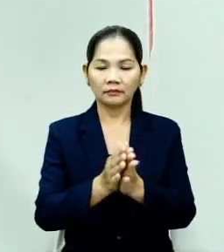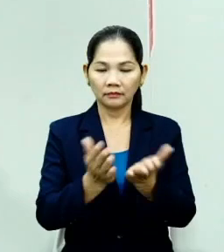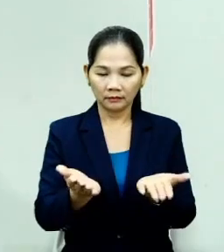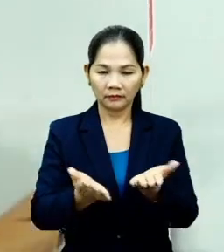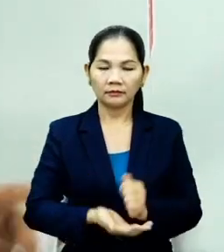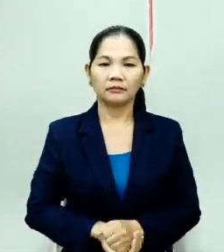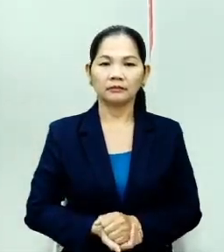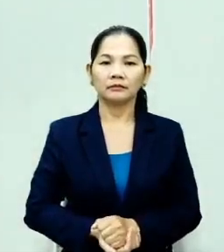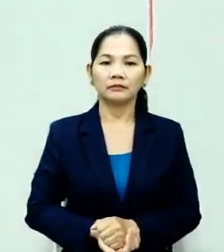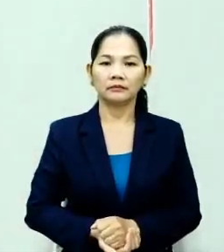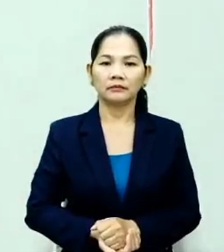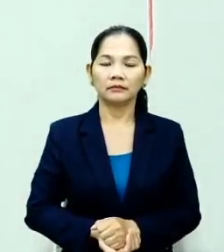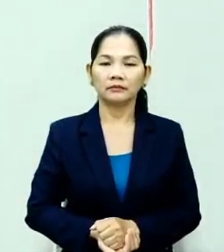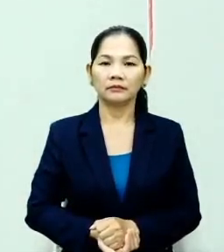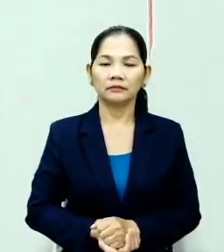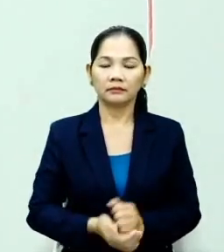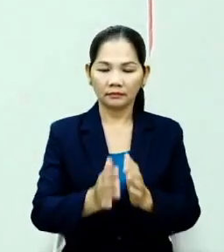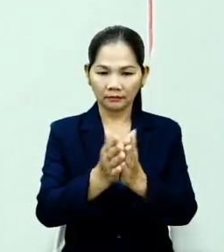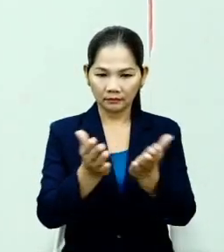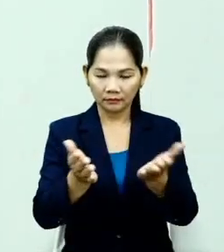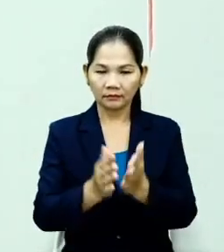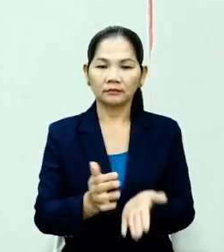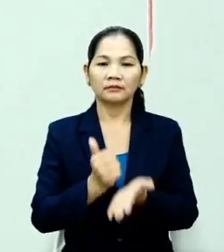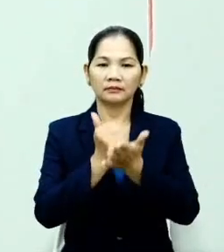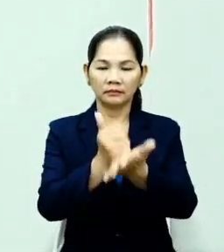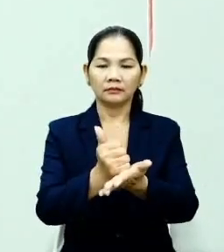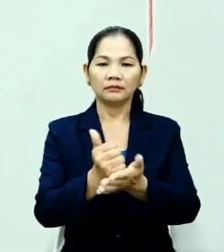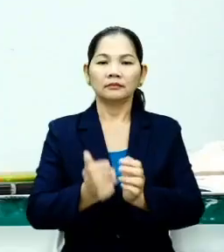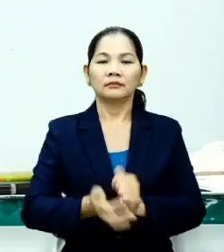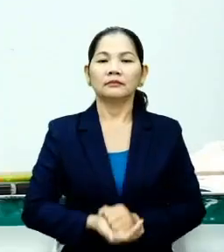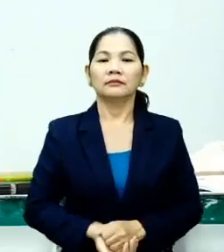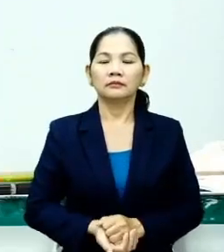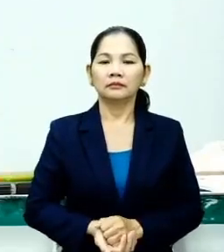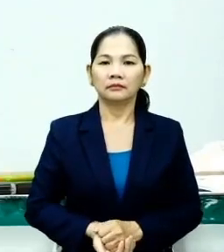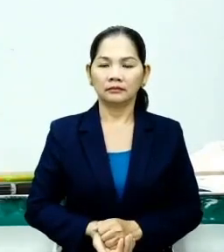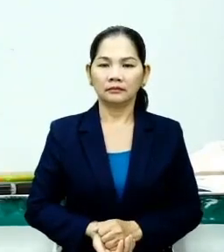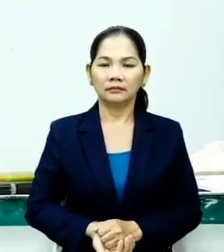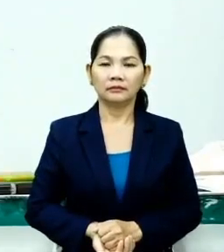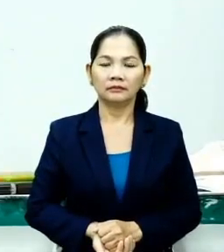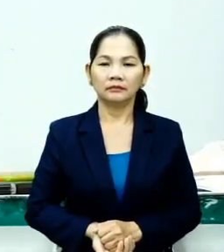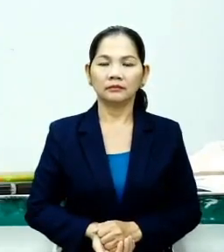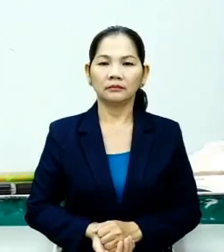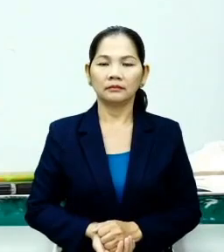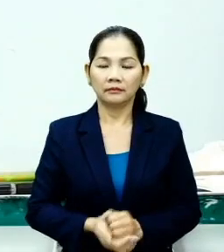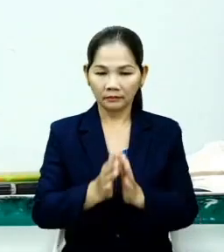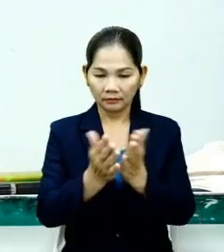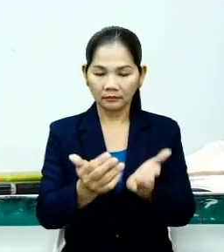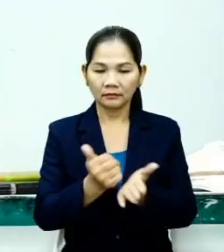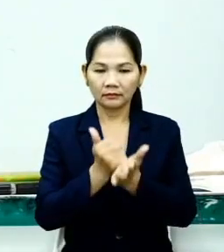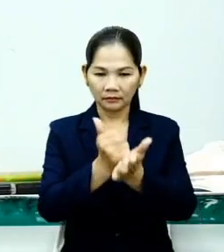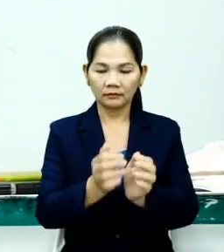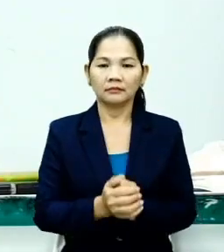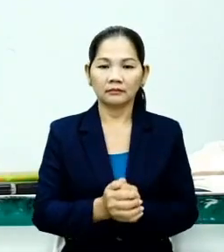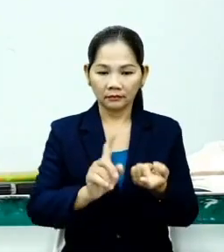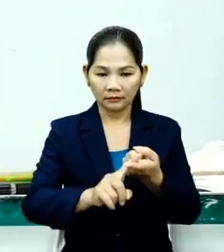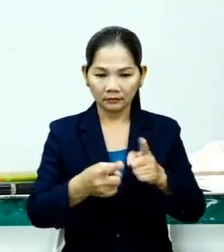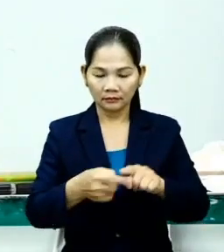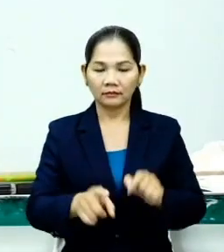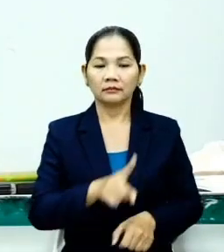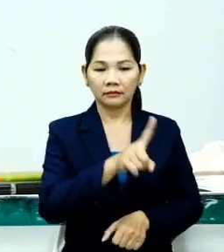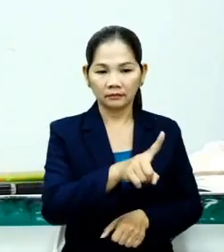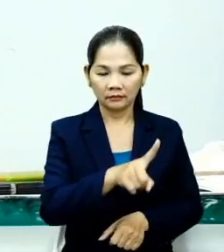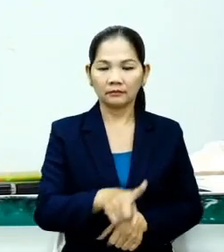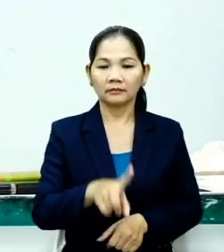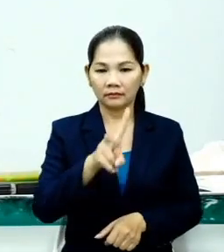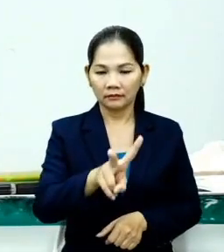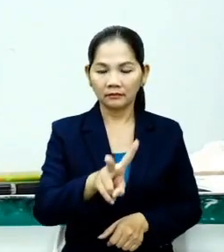con cha cột bạc xịp hơi chùm nuôi rồi bỏ dưỡng cha xịp hơi chùm nuôi nó con cha nói tùm qua tí mùi